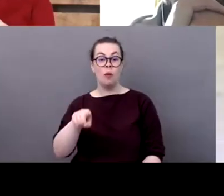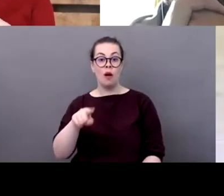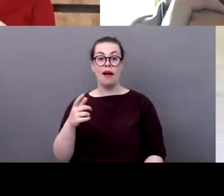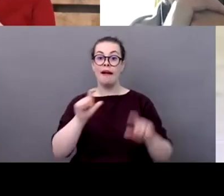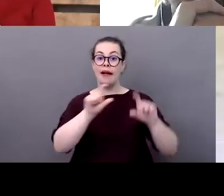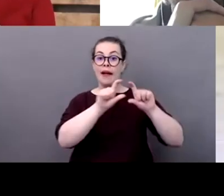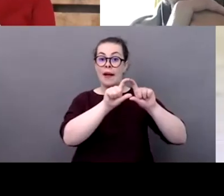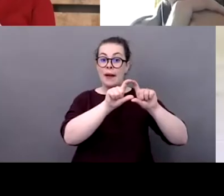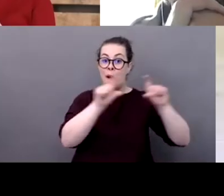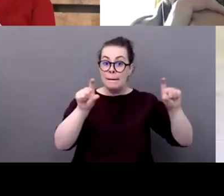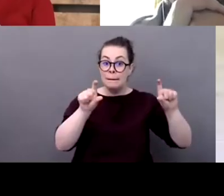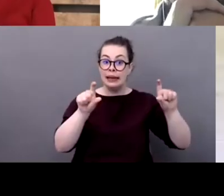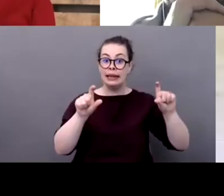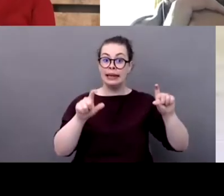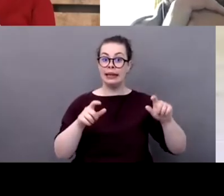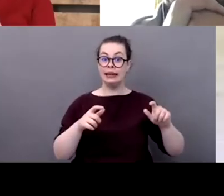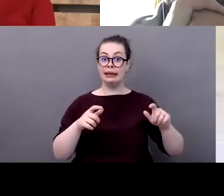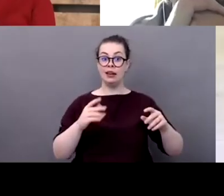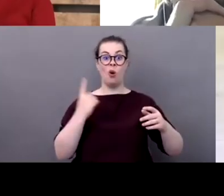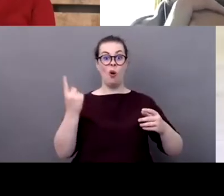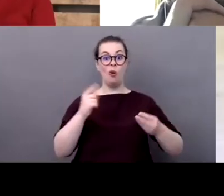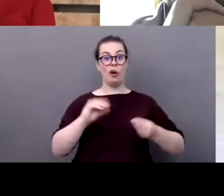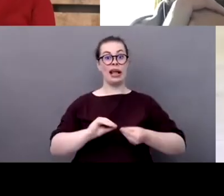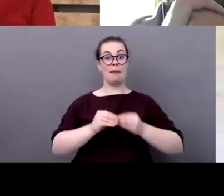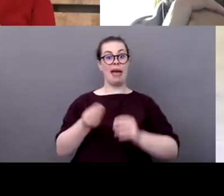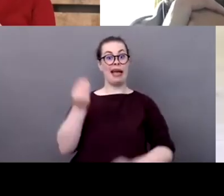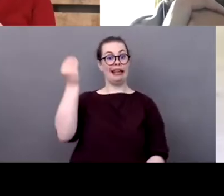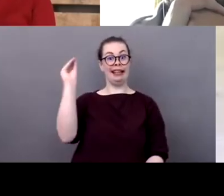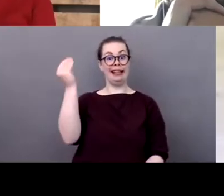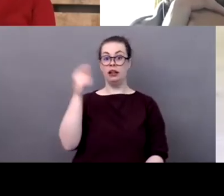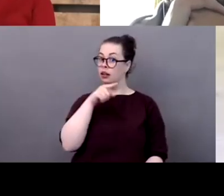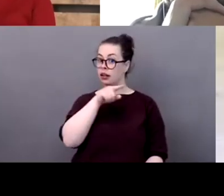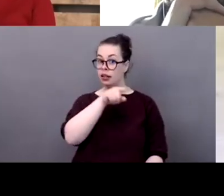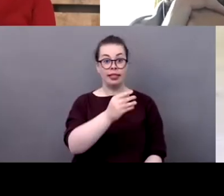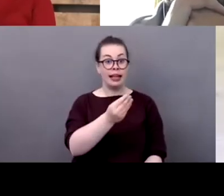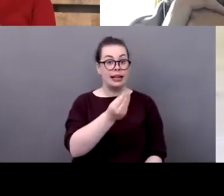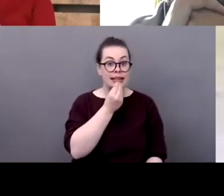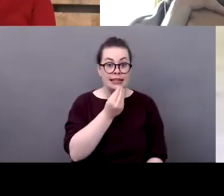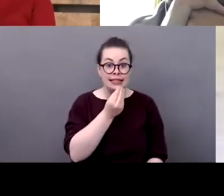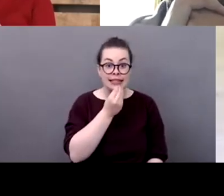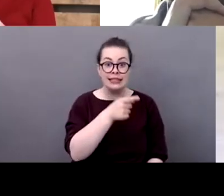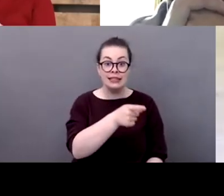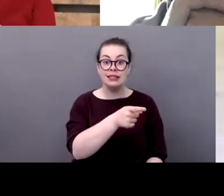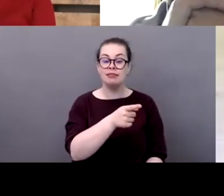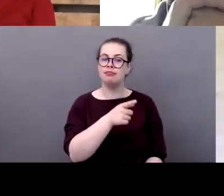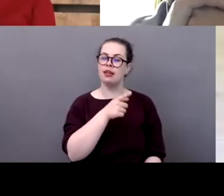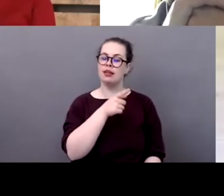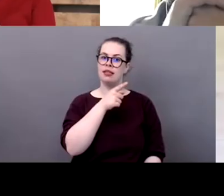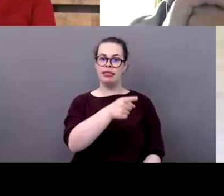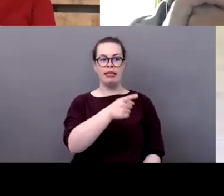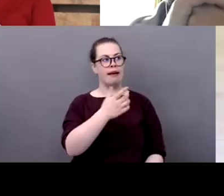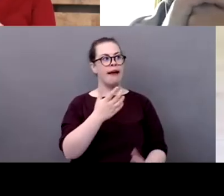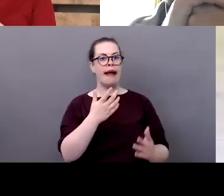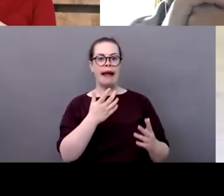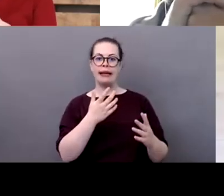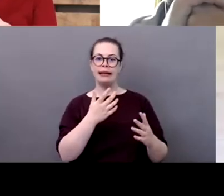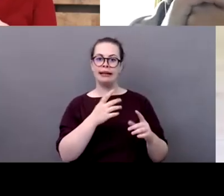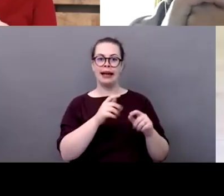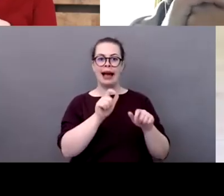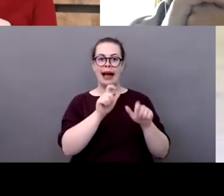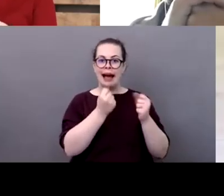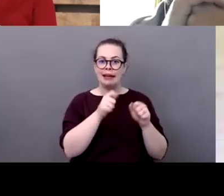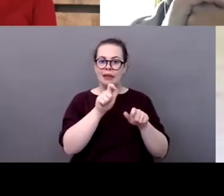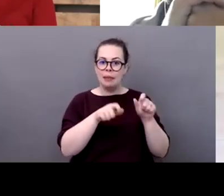promotionner le sport dès le plus jeune âge, partout, je crois qu'il faut le faire, quel que soit le sport d'ailleurs. Alors, d'ailleurs, quelques chiffres aussi,